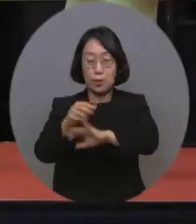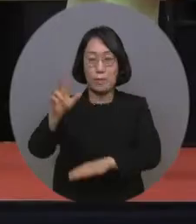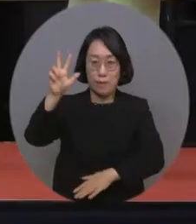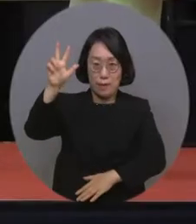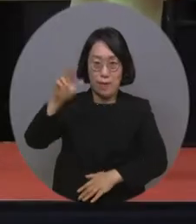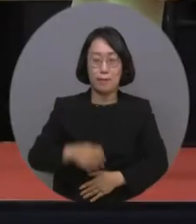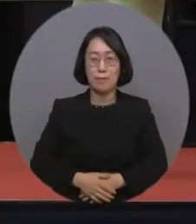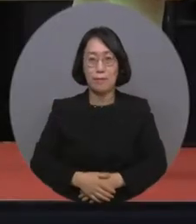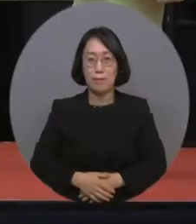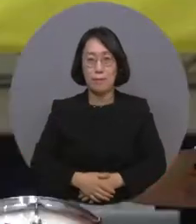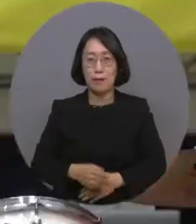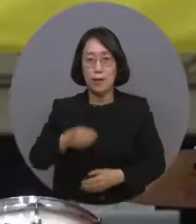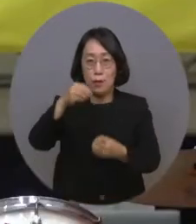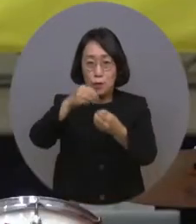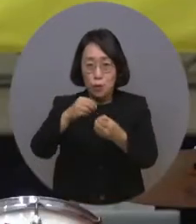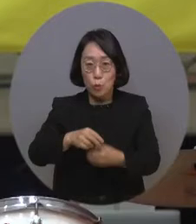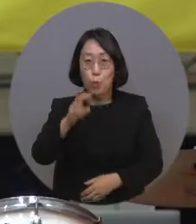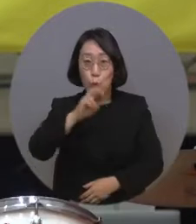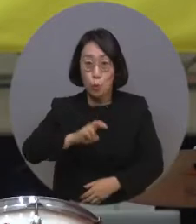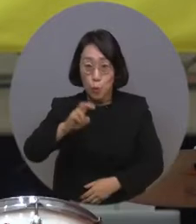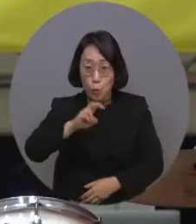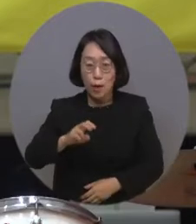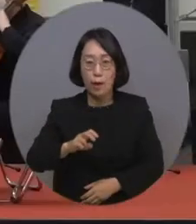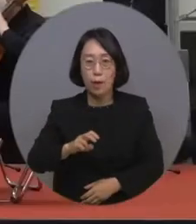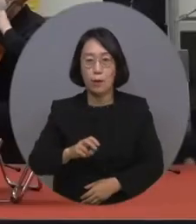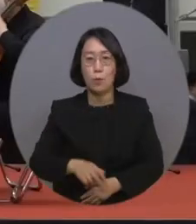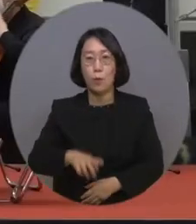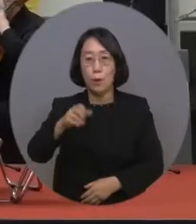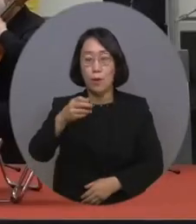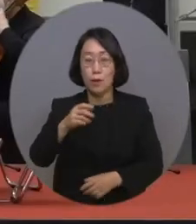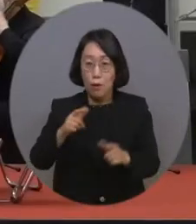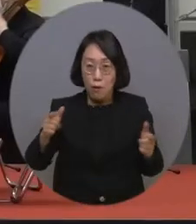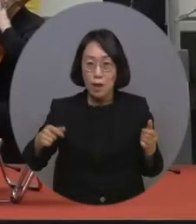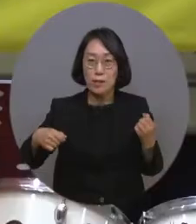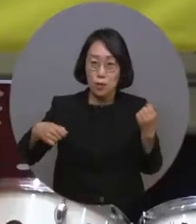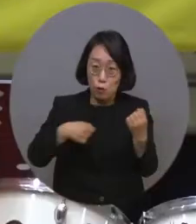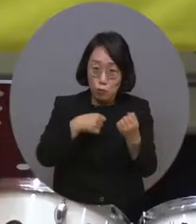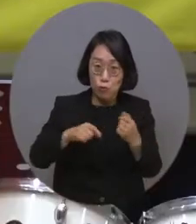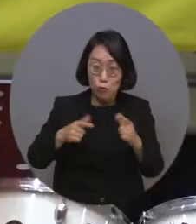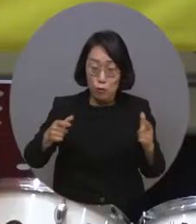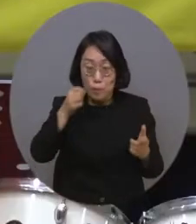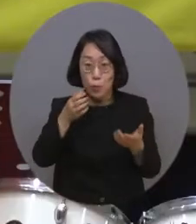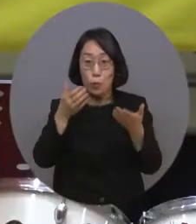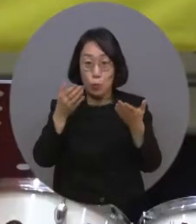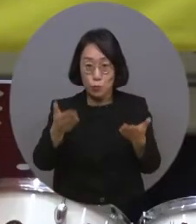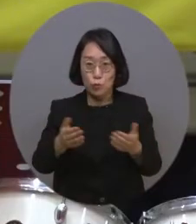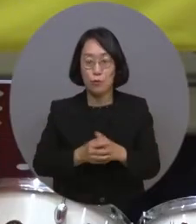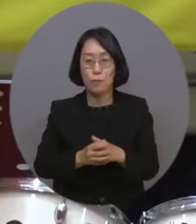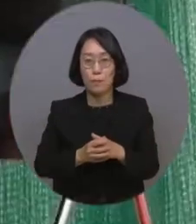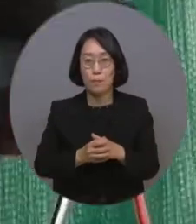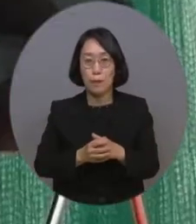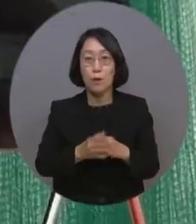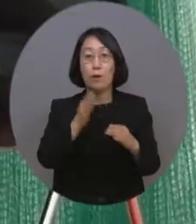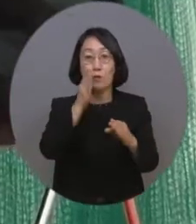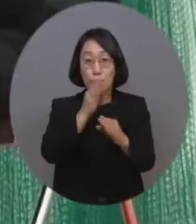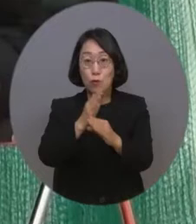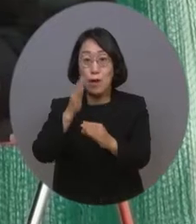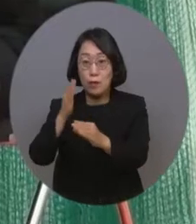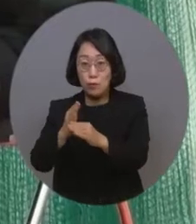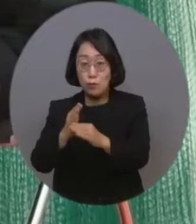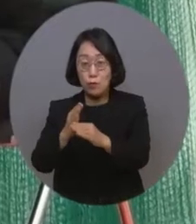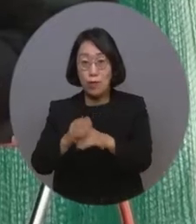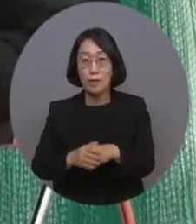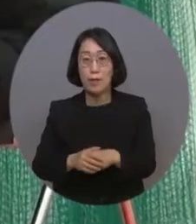하겠습니다. 민요, 가요, 클래식, 합창으로 구성된 다양한 무대였습니다. 주인공들의 공연 사이사이